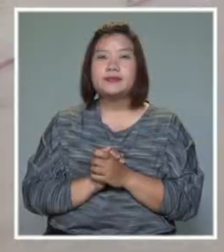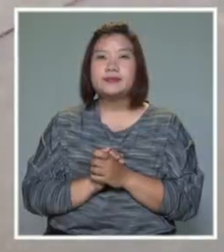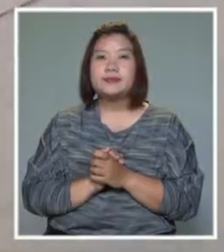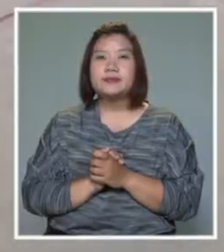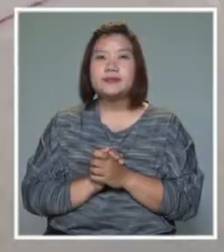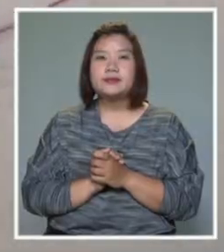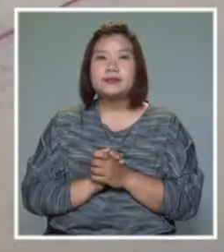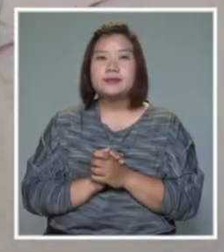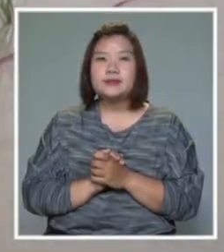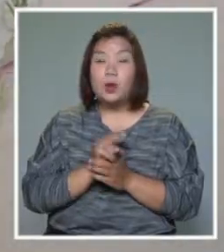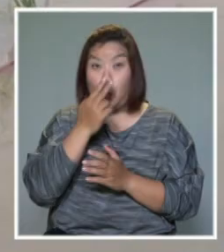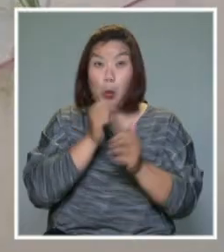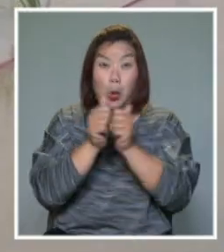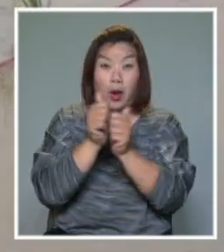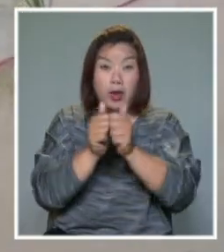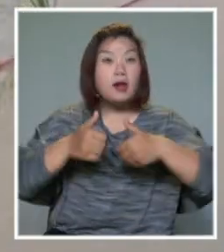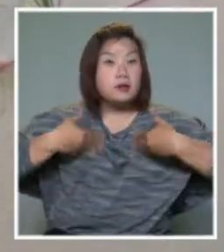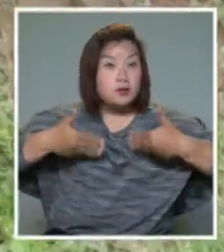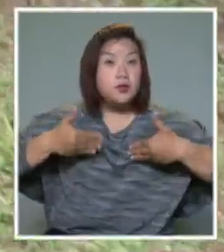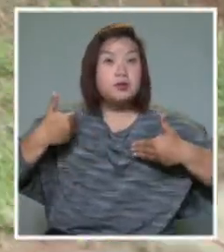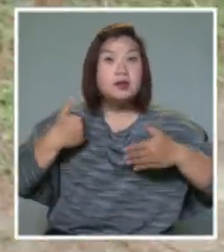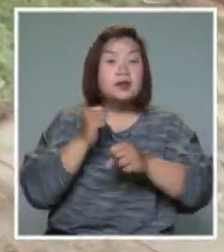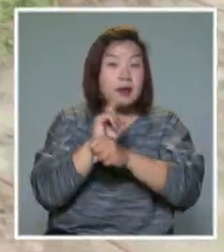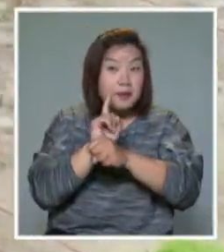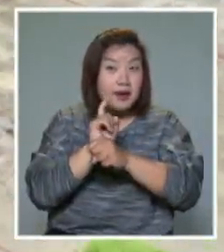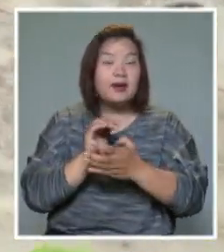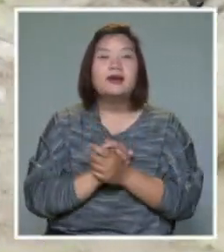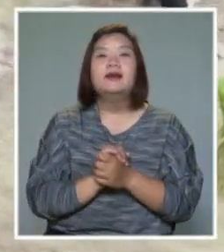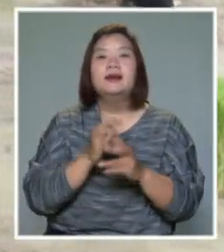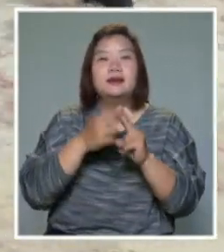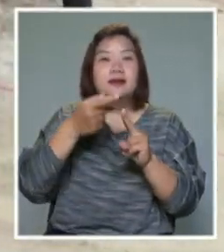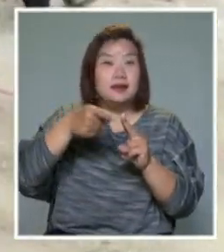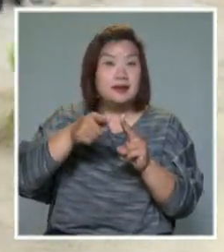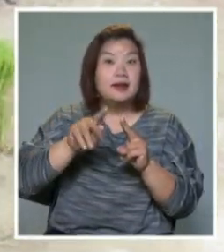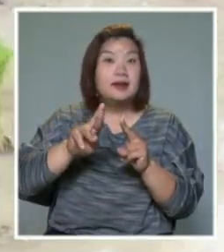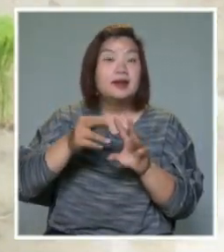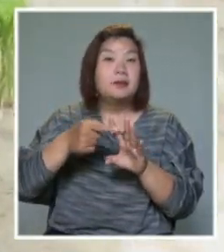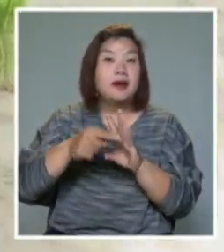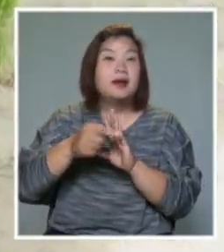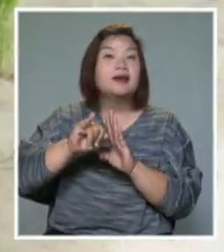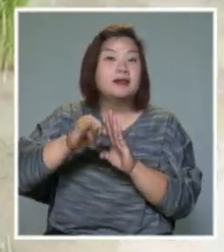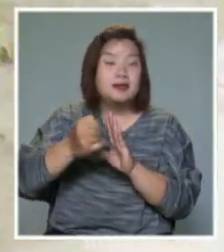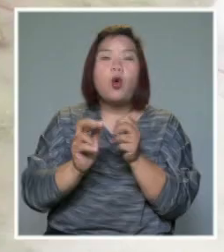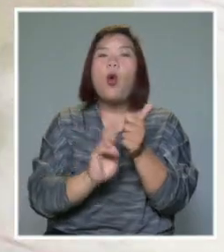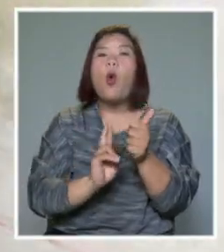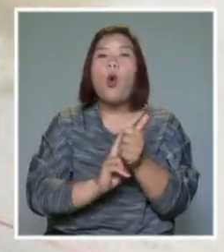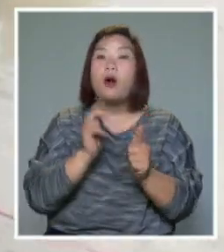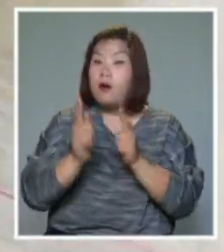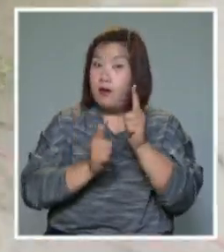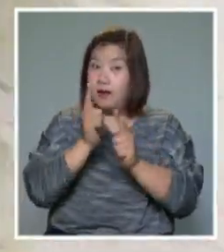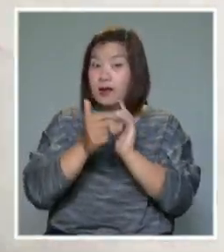าแข่งกันดำดูท่าจะมันไม่ใช่น้อยงานนี้นายประเสริฐหรือชาธนานนท์รองผู้ว่าราชการจัง